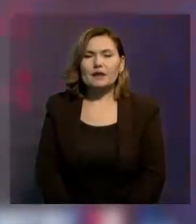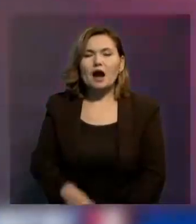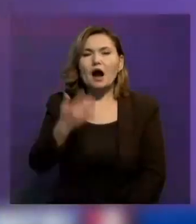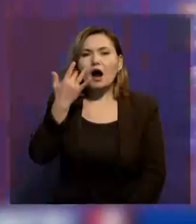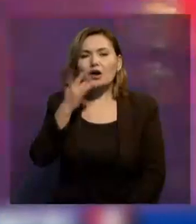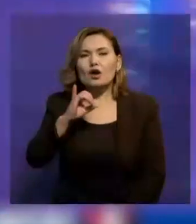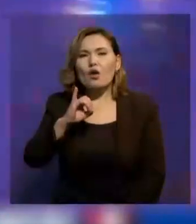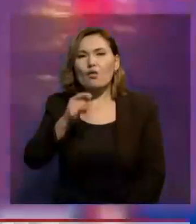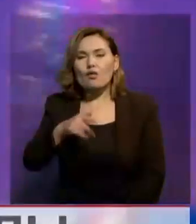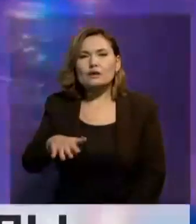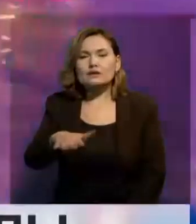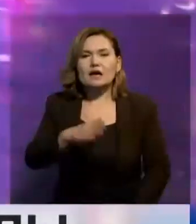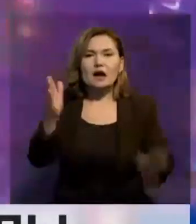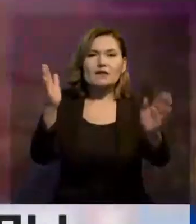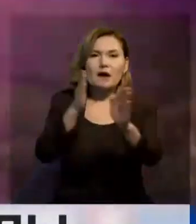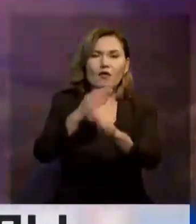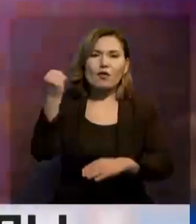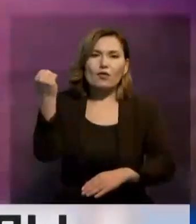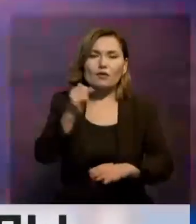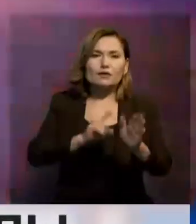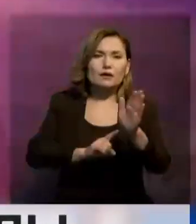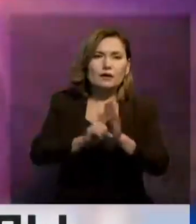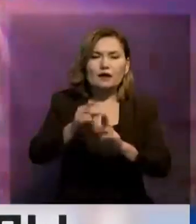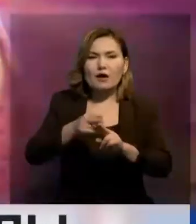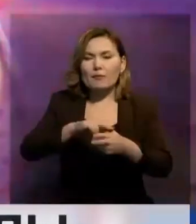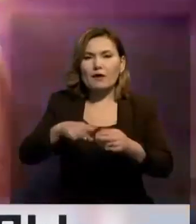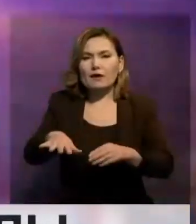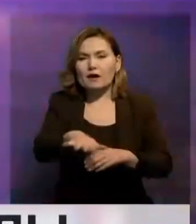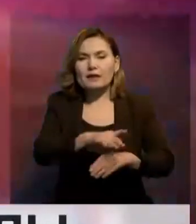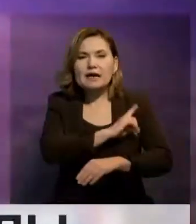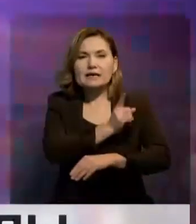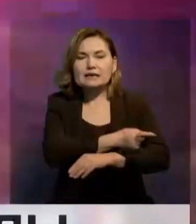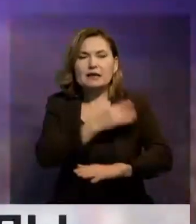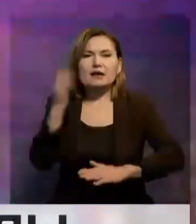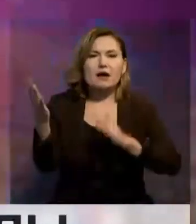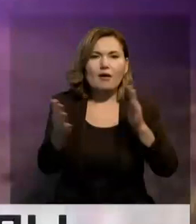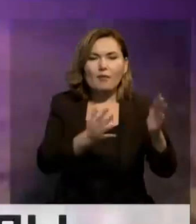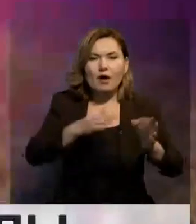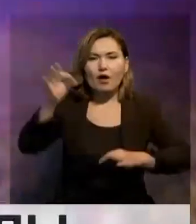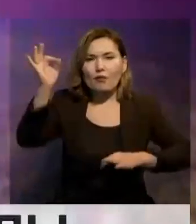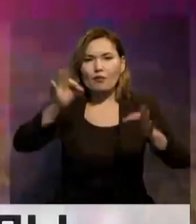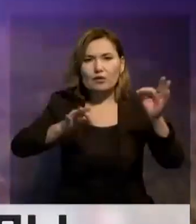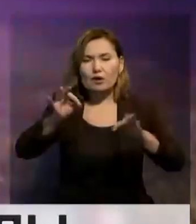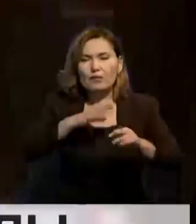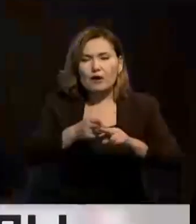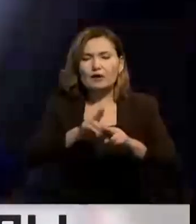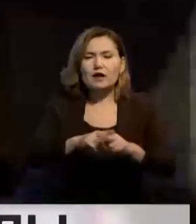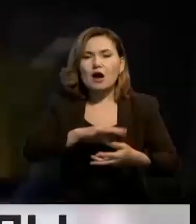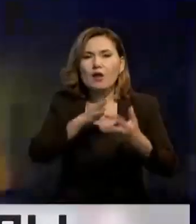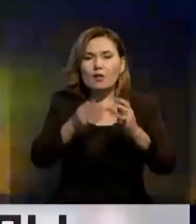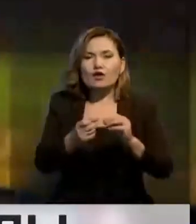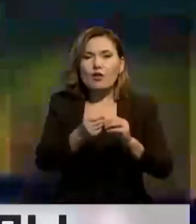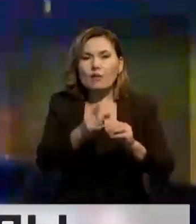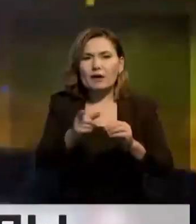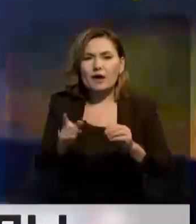Ақштың оңтүстігінде ауарай тосын мінез танытты. Елдің бір қатар өңірінде екпінді жел соғып бұршақ жауған. Салдарынан 11 адам зардап